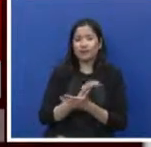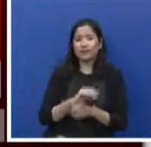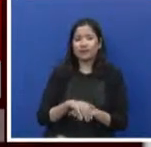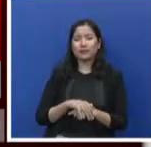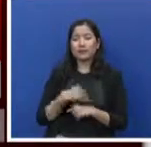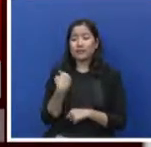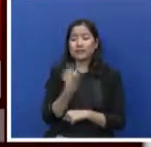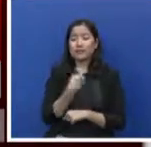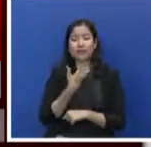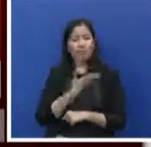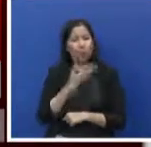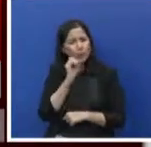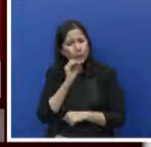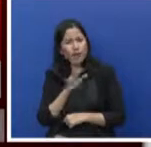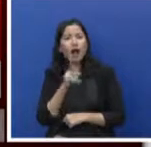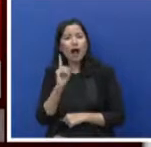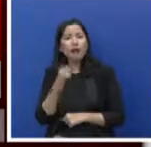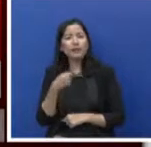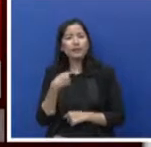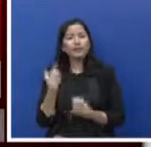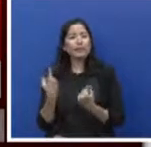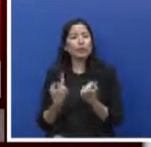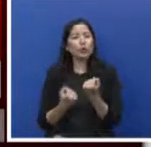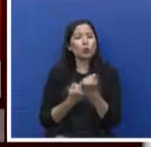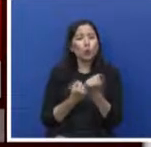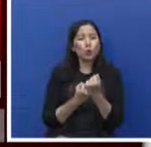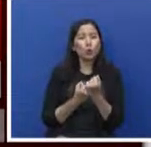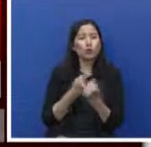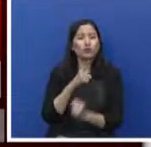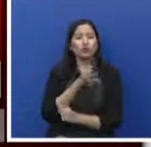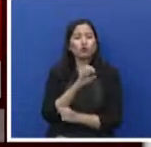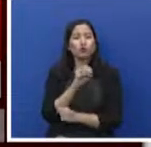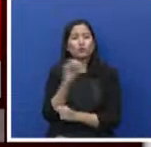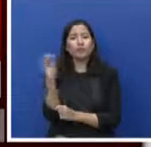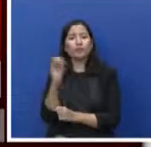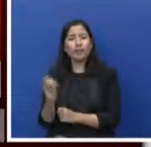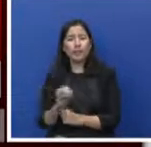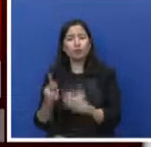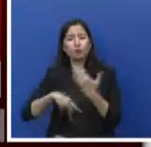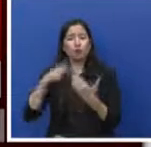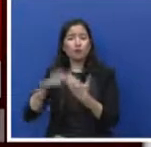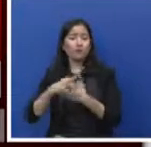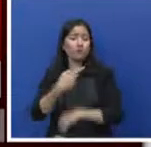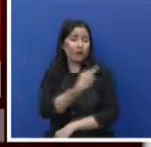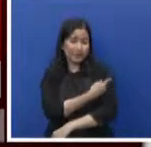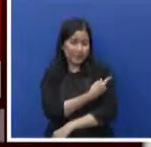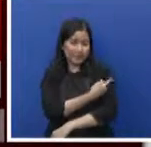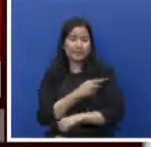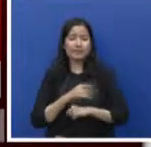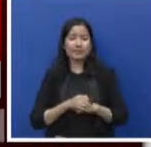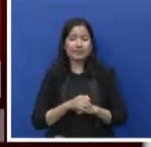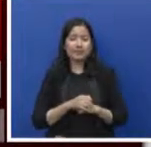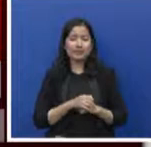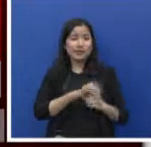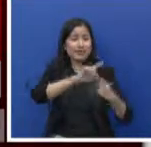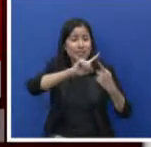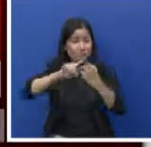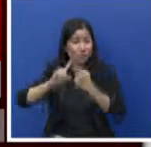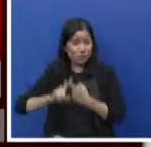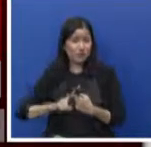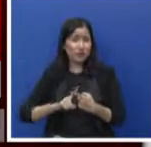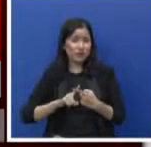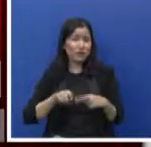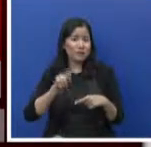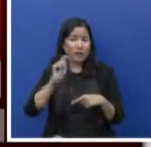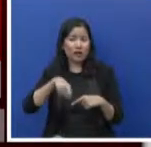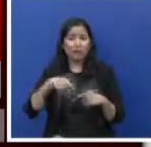Kami ingin menyampaikan bahwa kami mendukung 100% program pemerintah untuk program vaksinasi ini. Dan teman-teman yang banyak mempergunakan